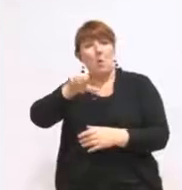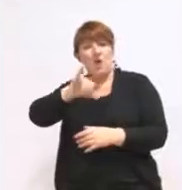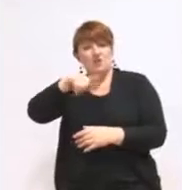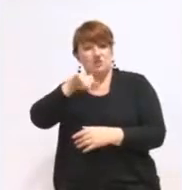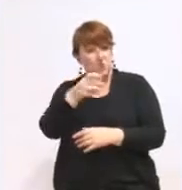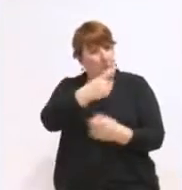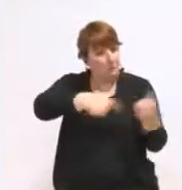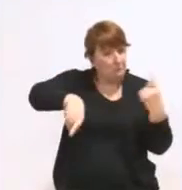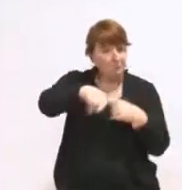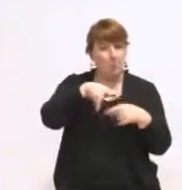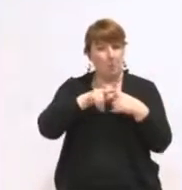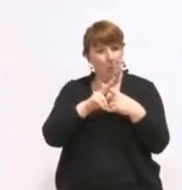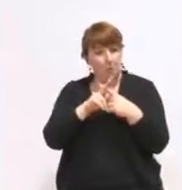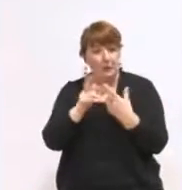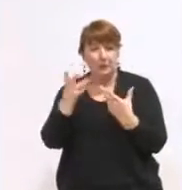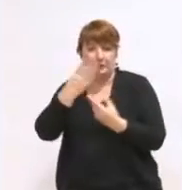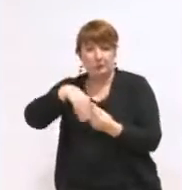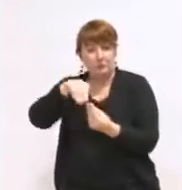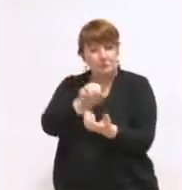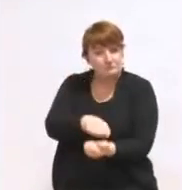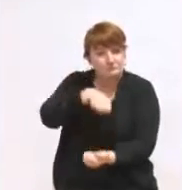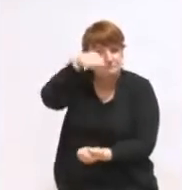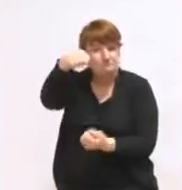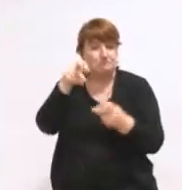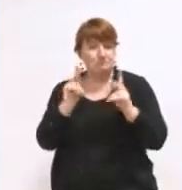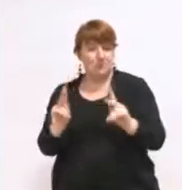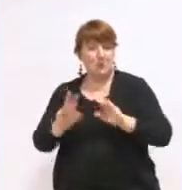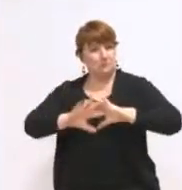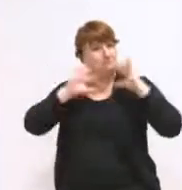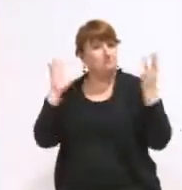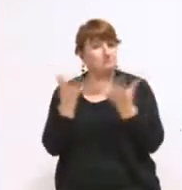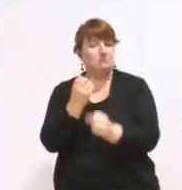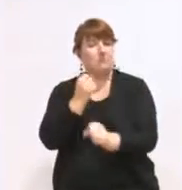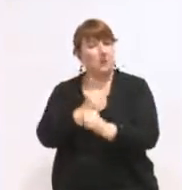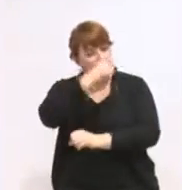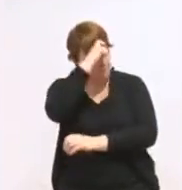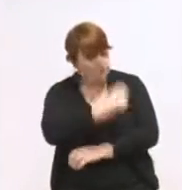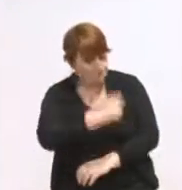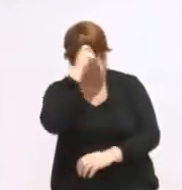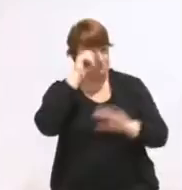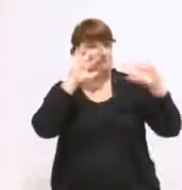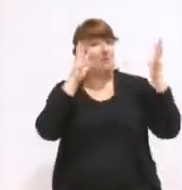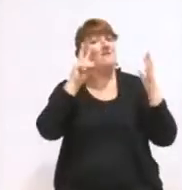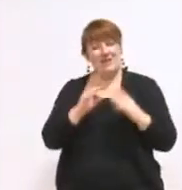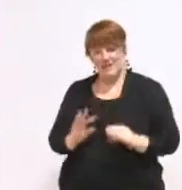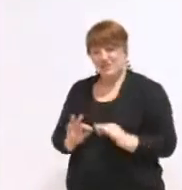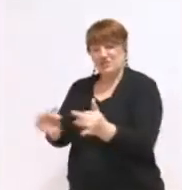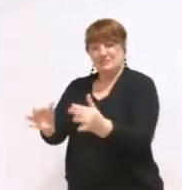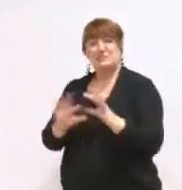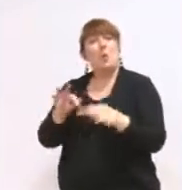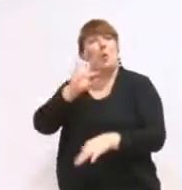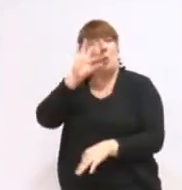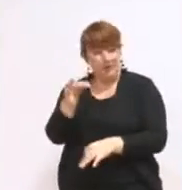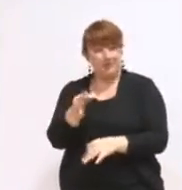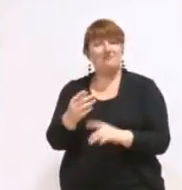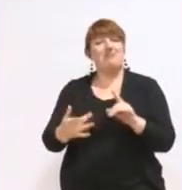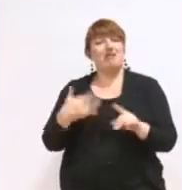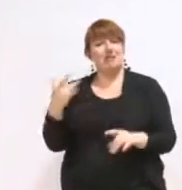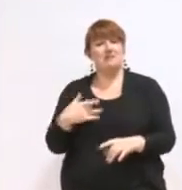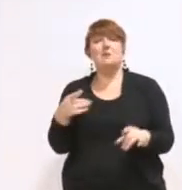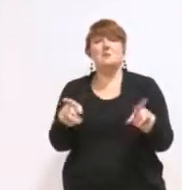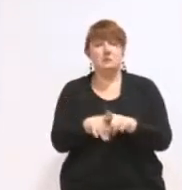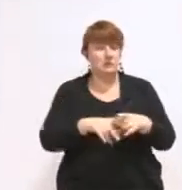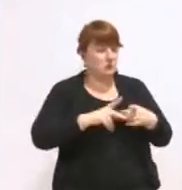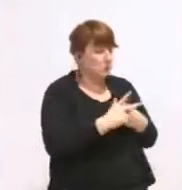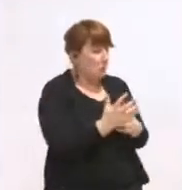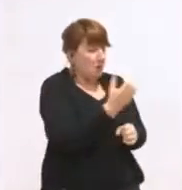autour des outils supports et des malles pédagogiques. C'est vrai que ce n'est pas seulement par le travail de sensibilisation qu'on y arrivera, c'est aussi en développant des supports et en